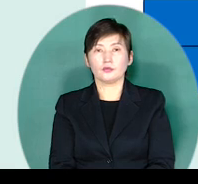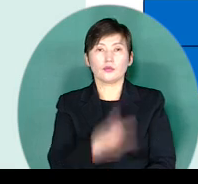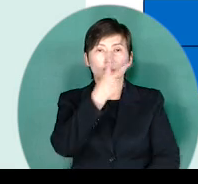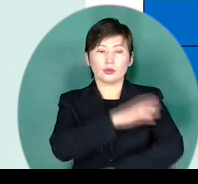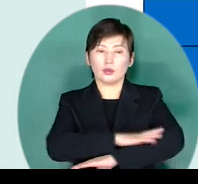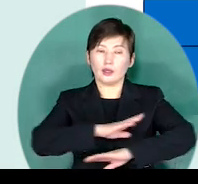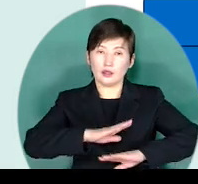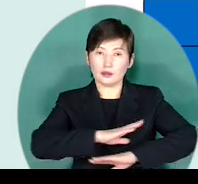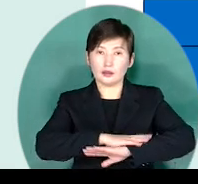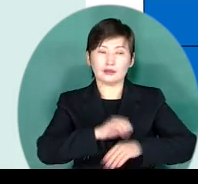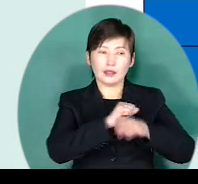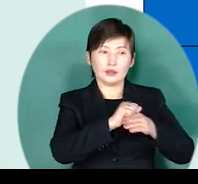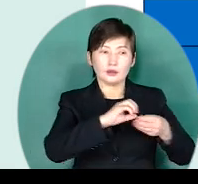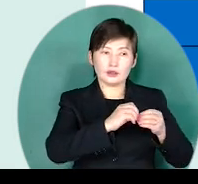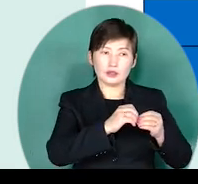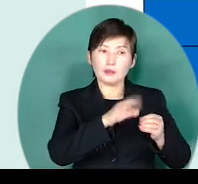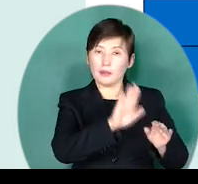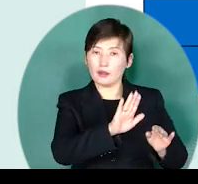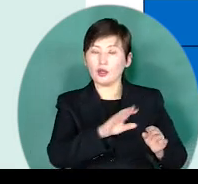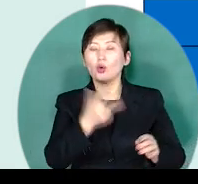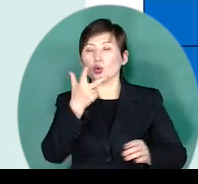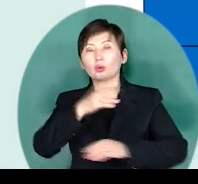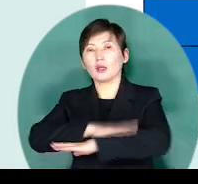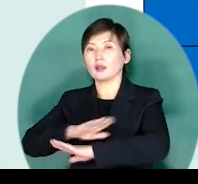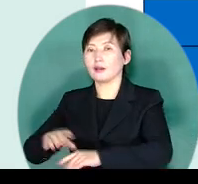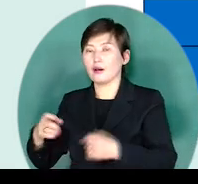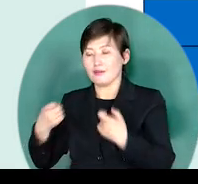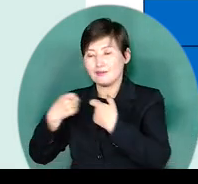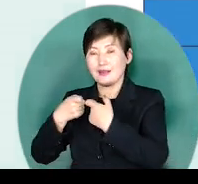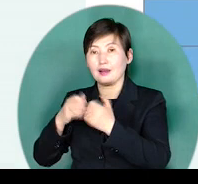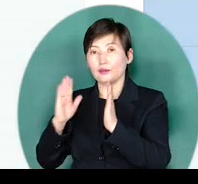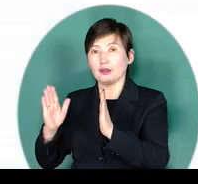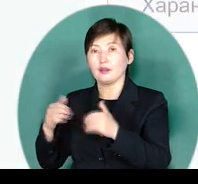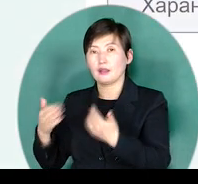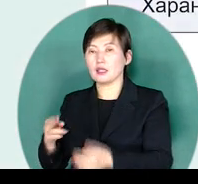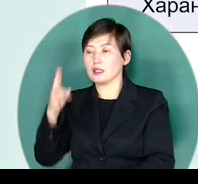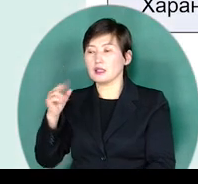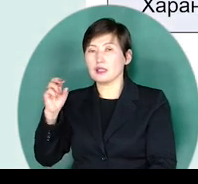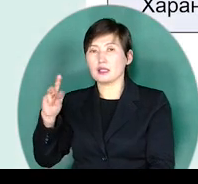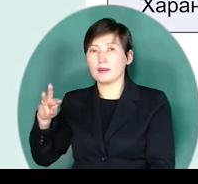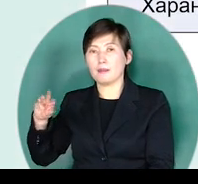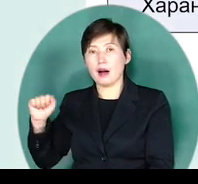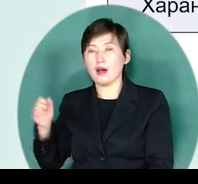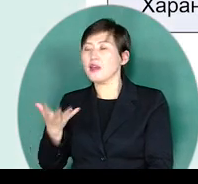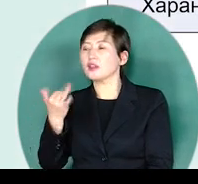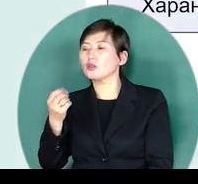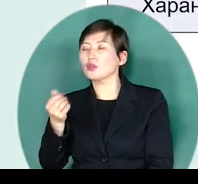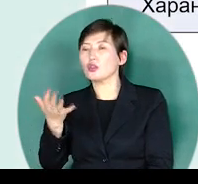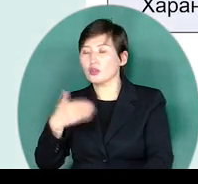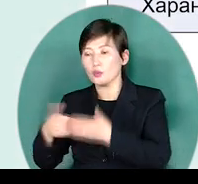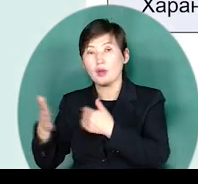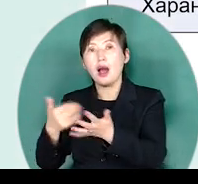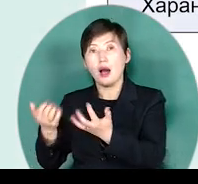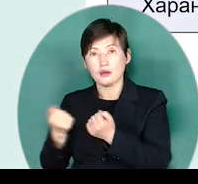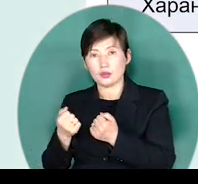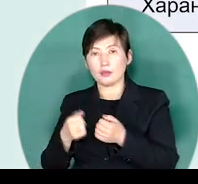За 2 дугаар ангийнханы даалгавраа гүйцэтгэж байгаа хооронд 3 дугаар ангийн суралцагчид багшийнхаа хариутаа тулгаарай. Цэцэг маа хэдэн төгрөгийн худалдаа авт хийсэн бэ гэж байна.